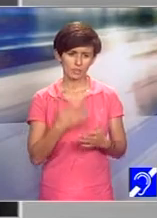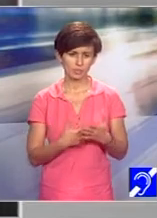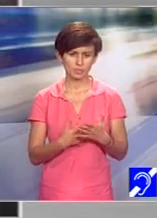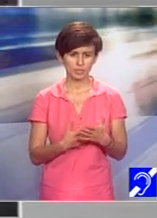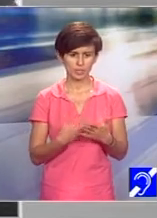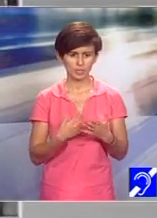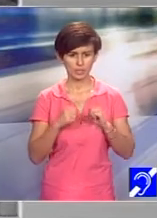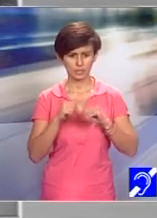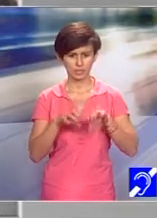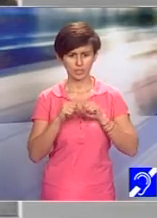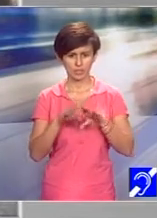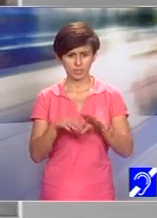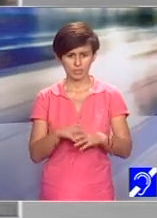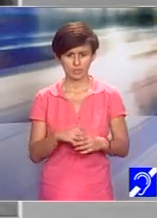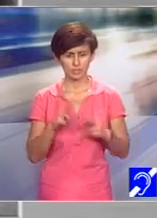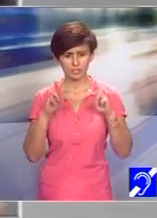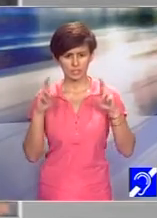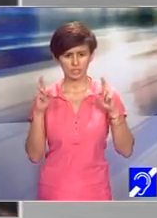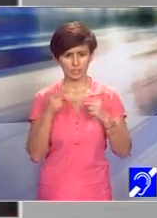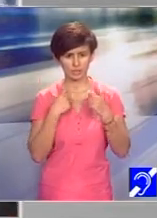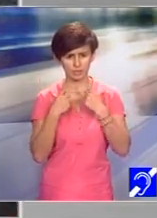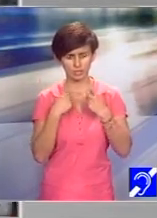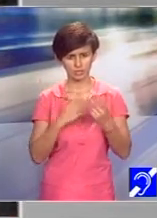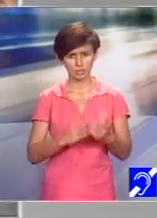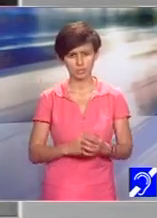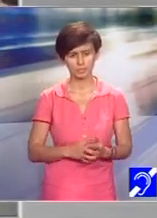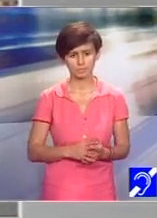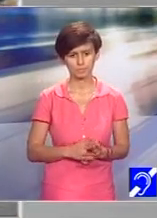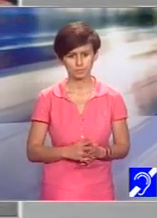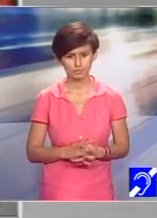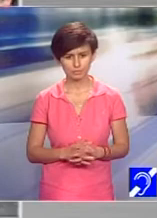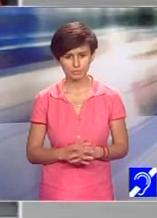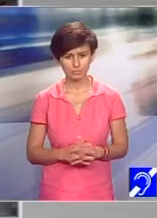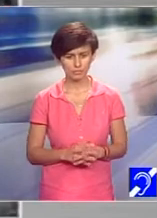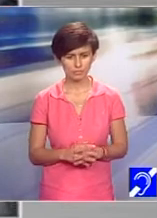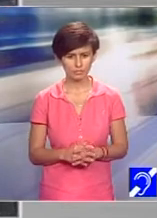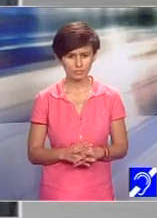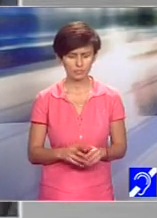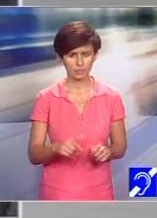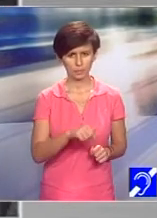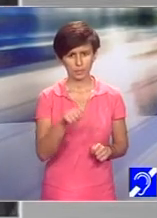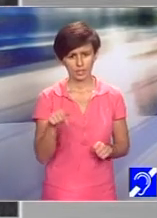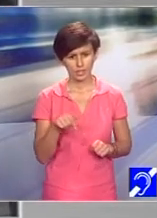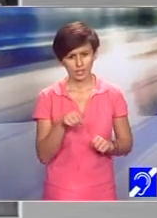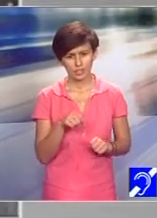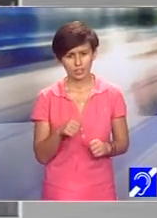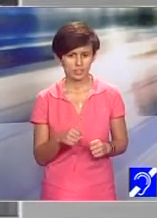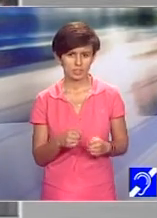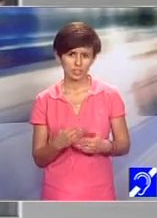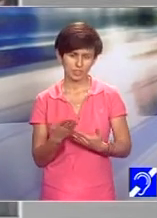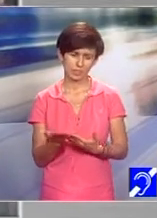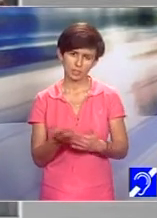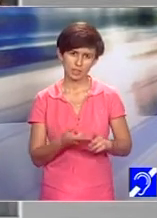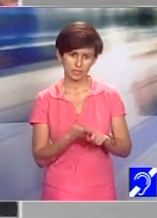microfonul TVR Cluj și sper să mai reveniți. Raluca, noi ne întoarcem la voi acolo în studio și vreau